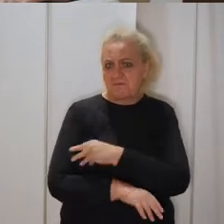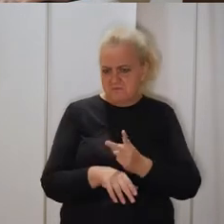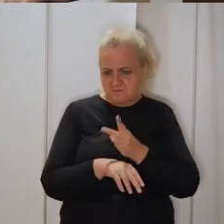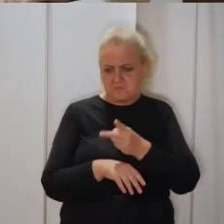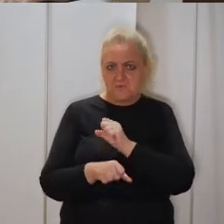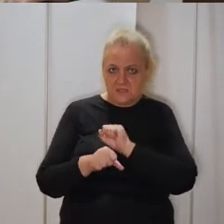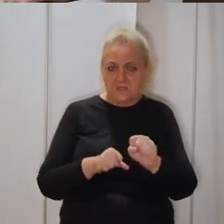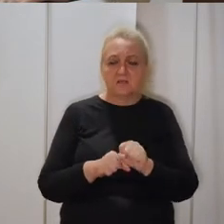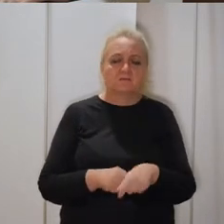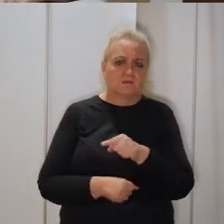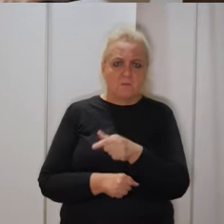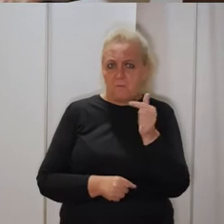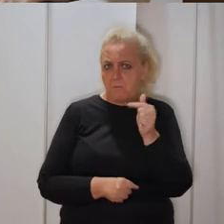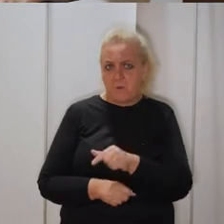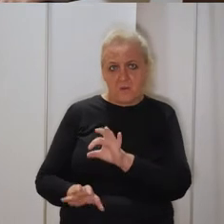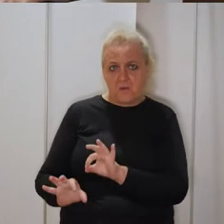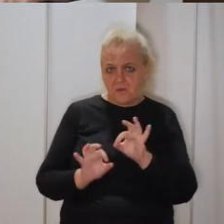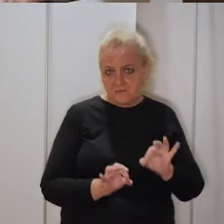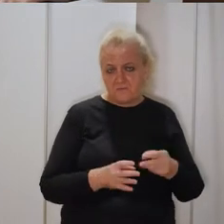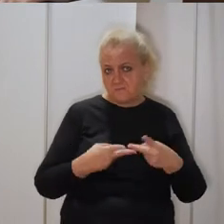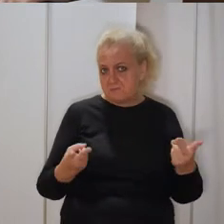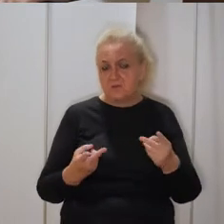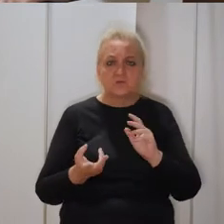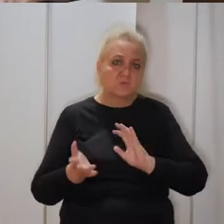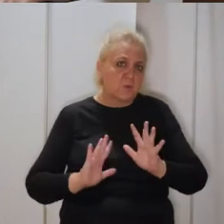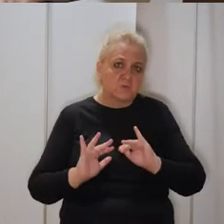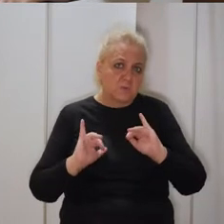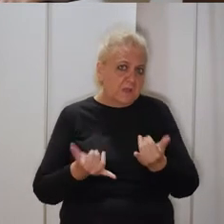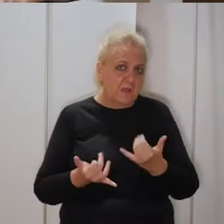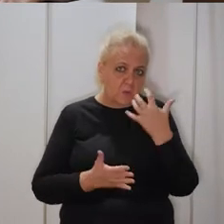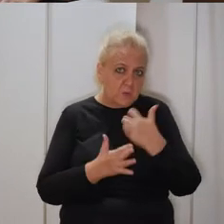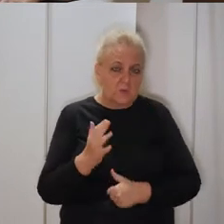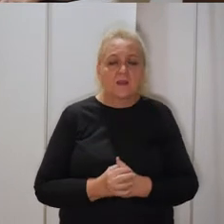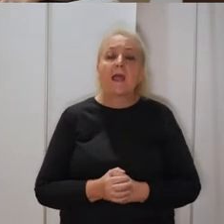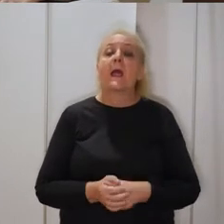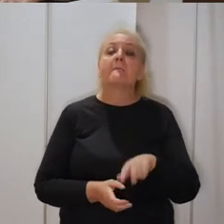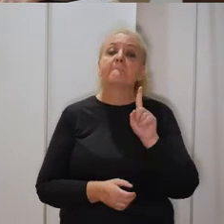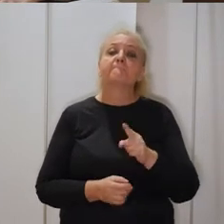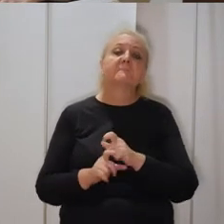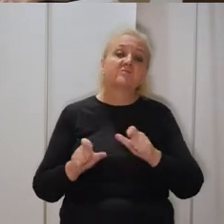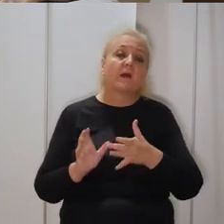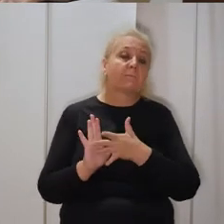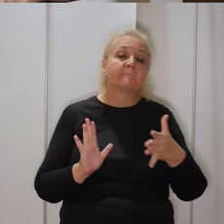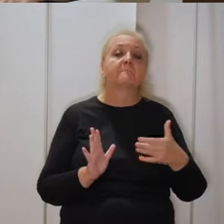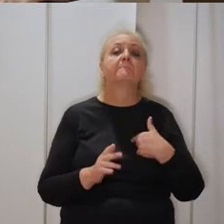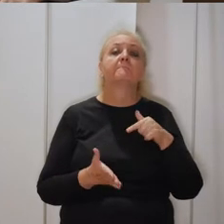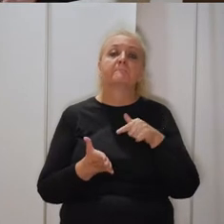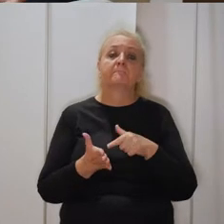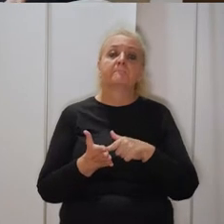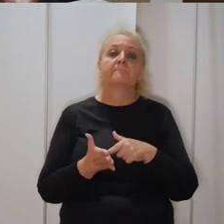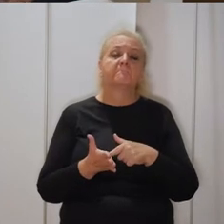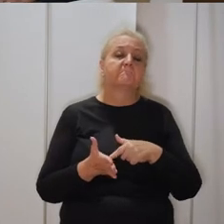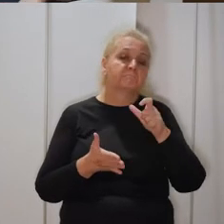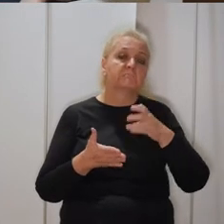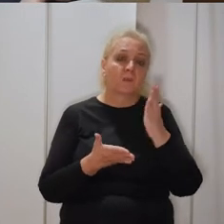dostępna, no i praktycznie prosi się, żeby w jakiś sposób go wykorzystać. No oczywiście z czasem, kiedy już kończyłyśmy komiksy, okazało